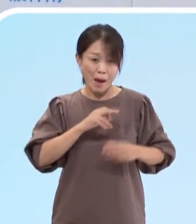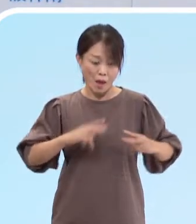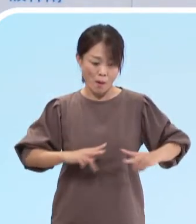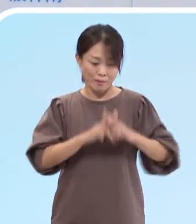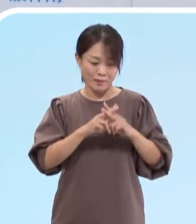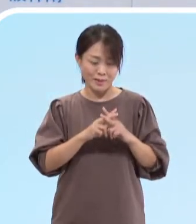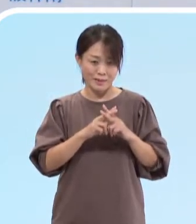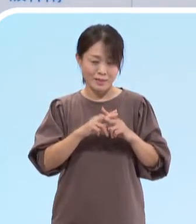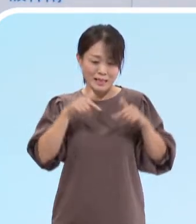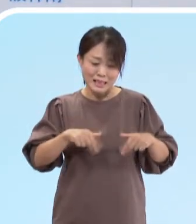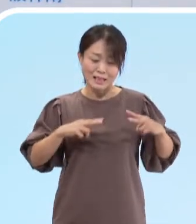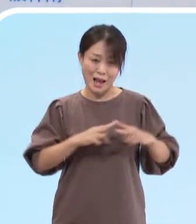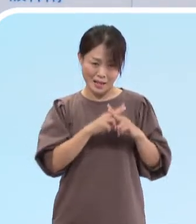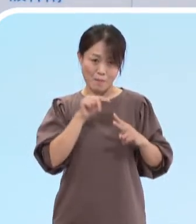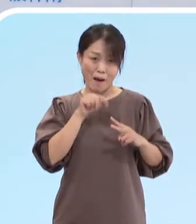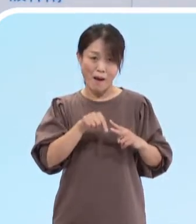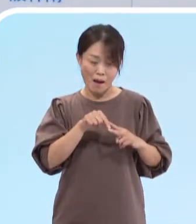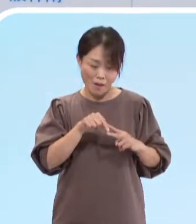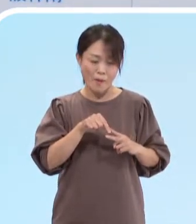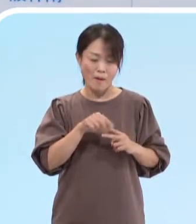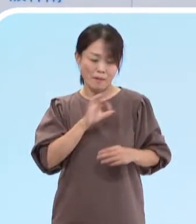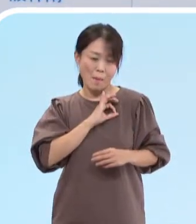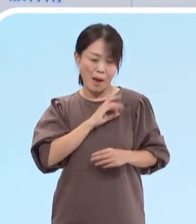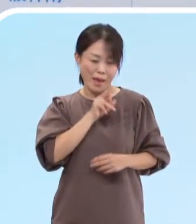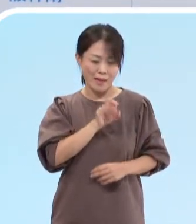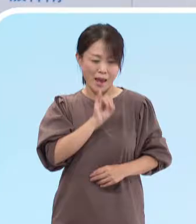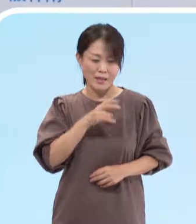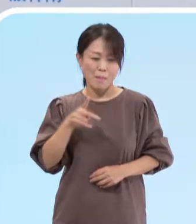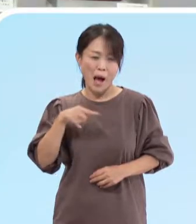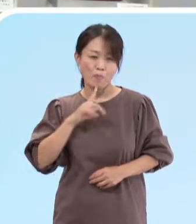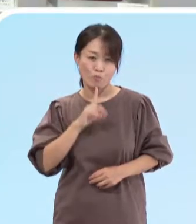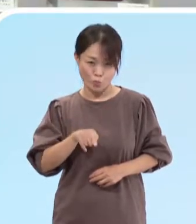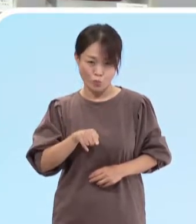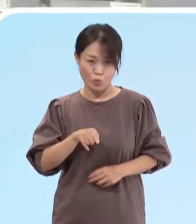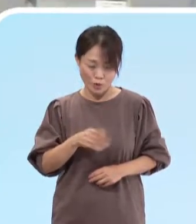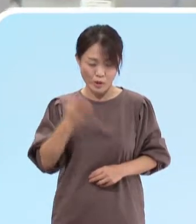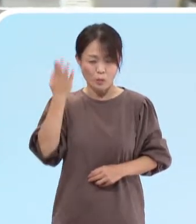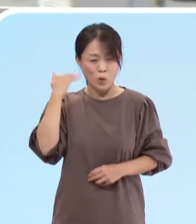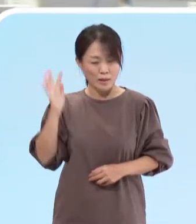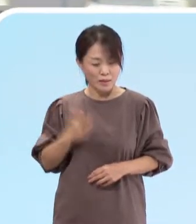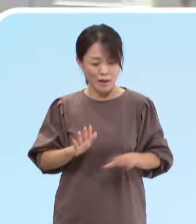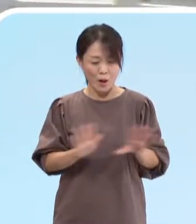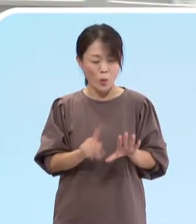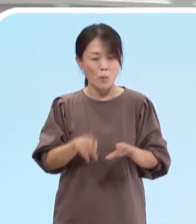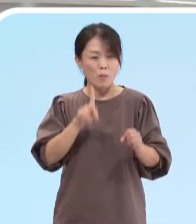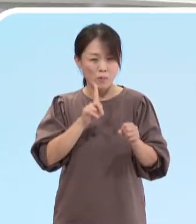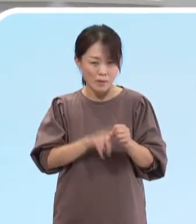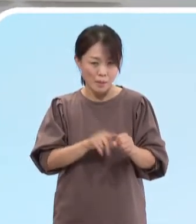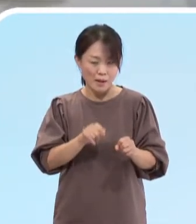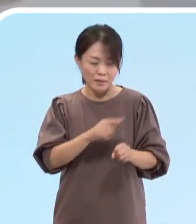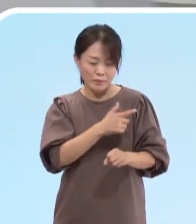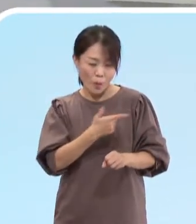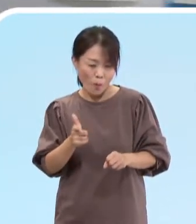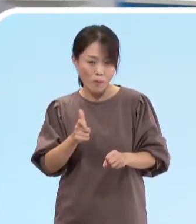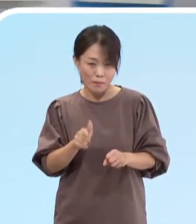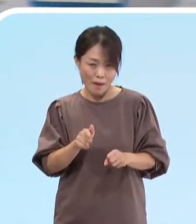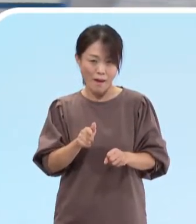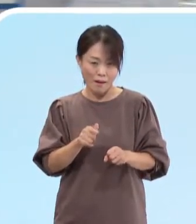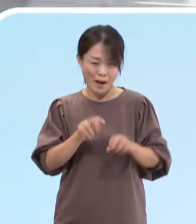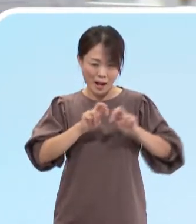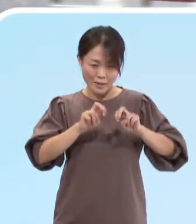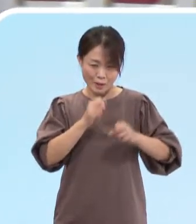という名前は西播磨の頭文字から取って名付けられました。昔から常にお子様のことを考えて様々